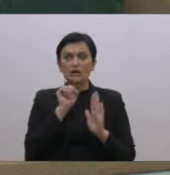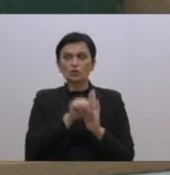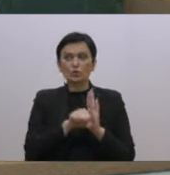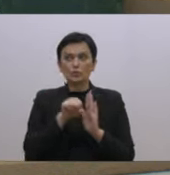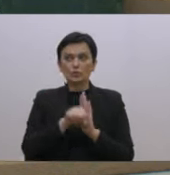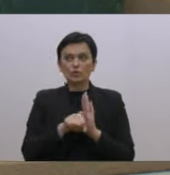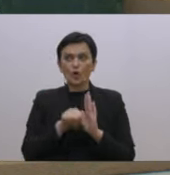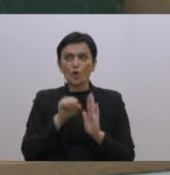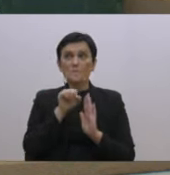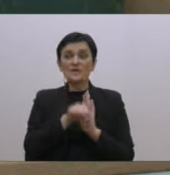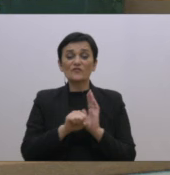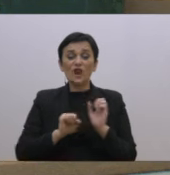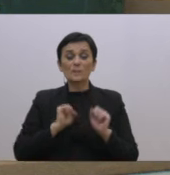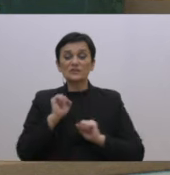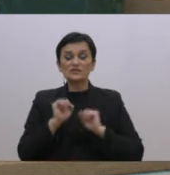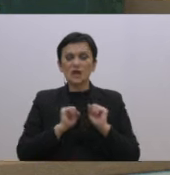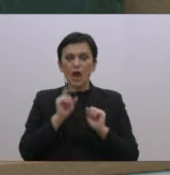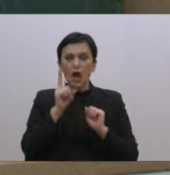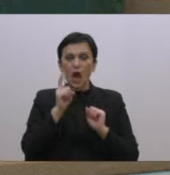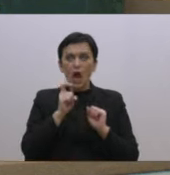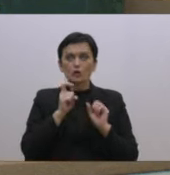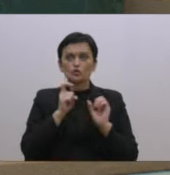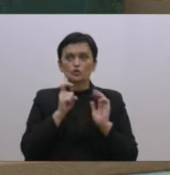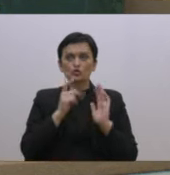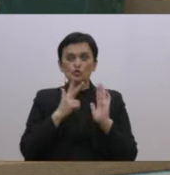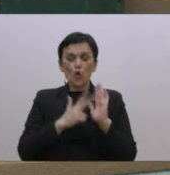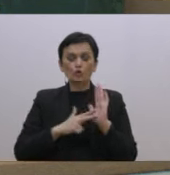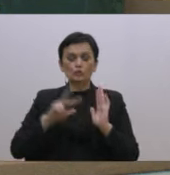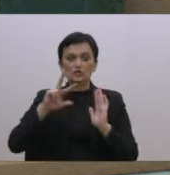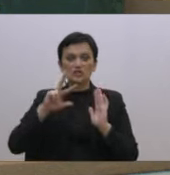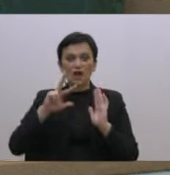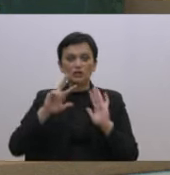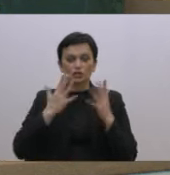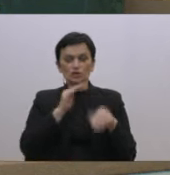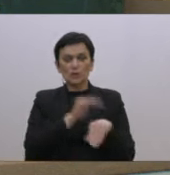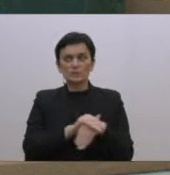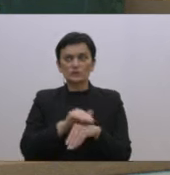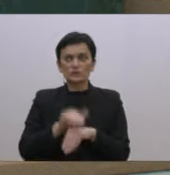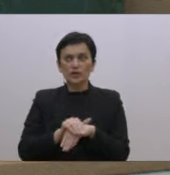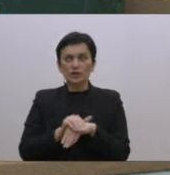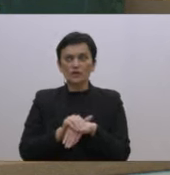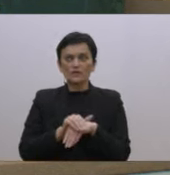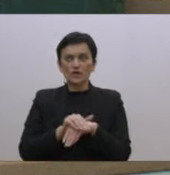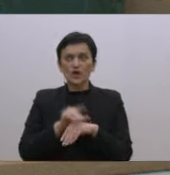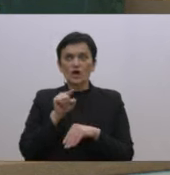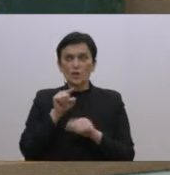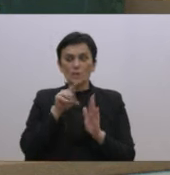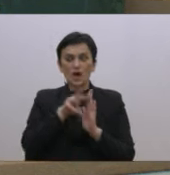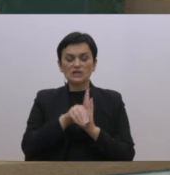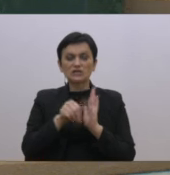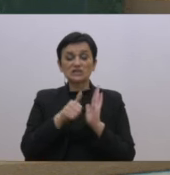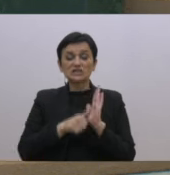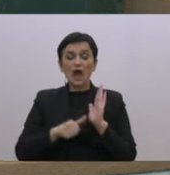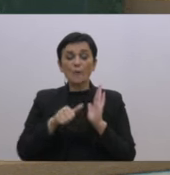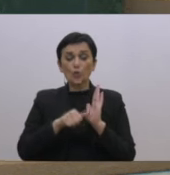და მკვლელობების მცდელობების 183 შემთხვევა დაფიქსირდა. და მათგან სხვა შორის 76